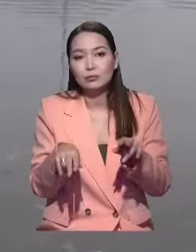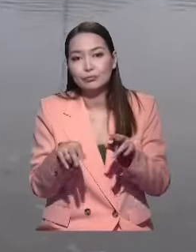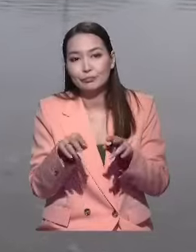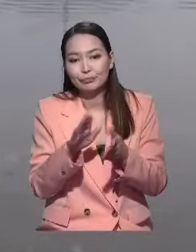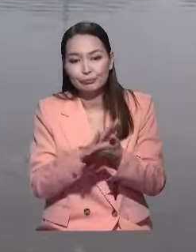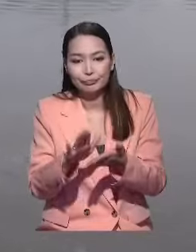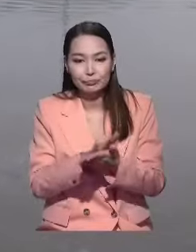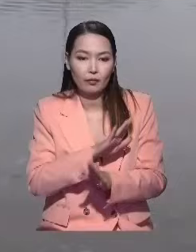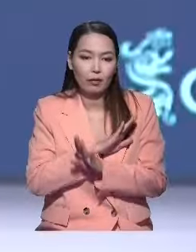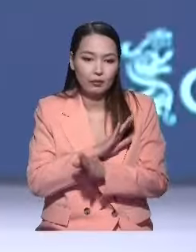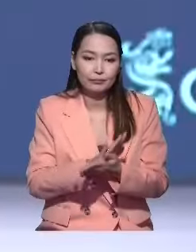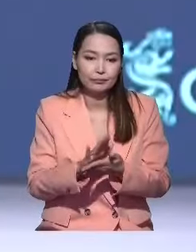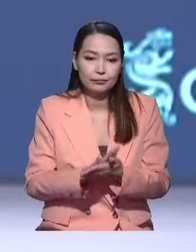жүруде.